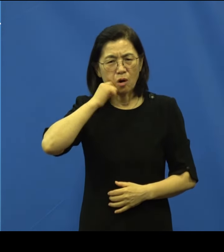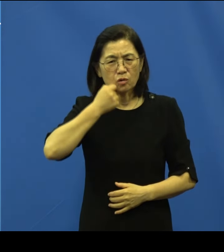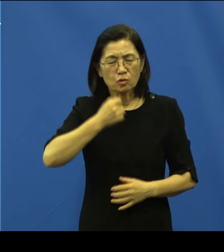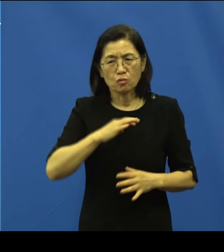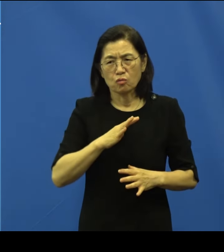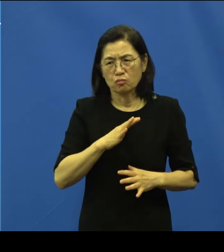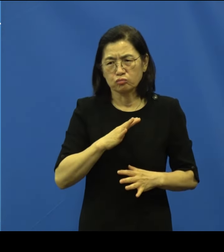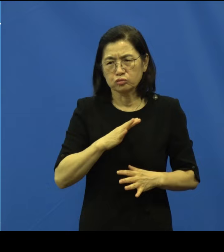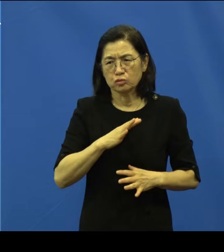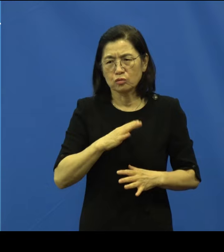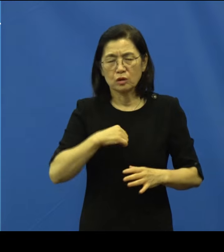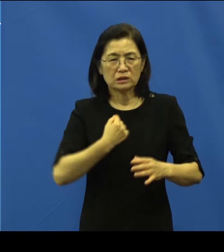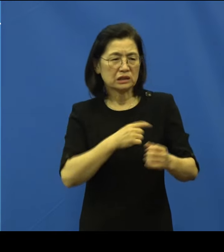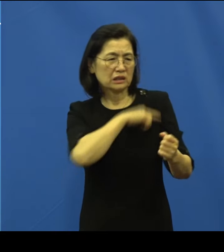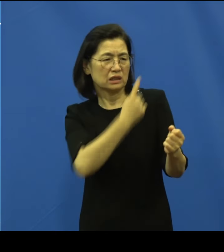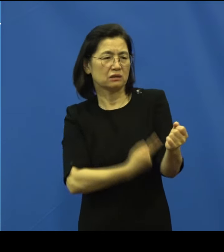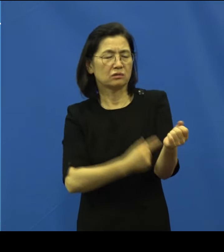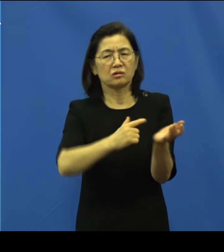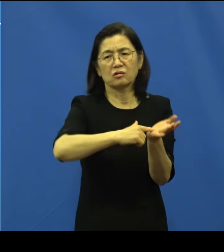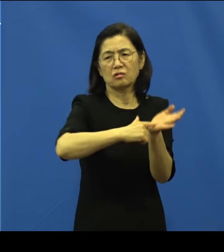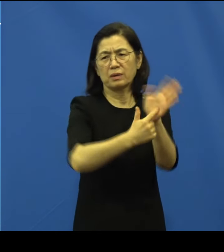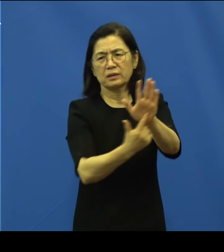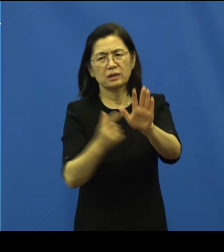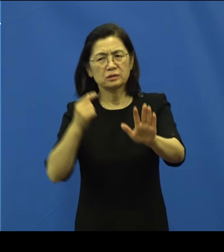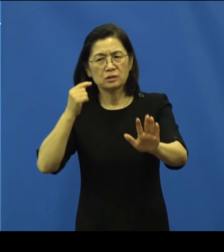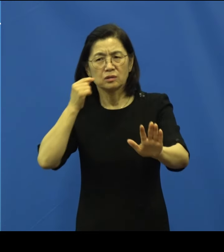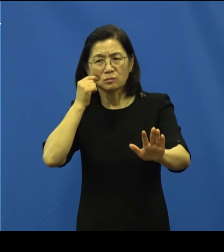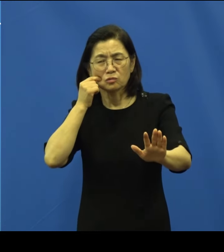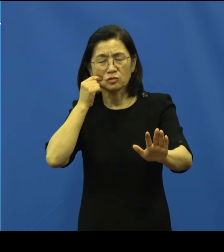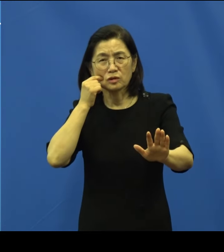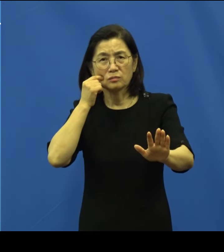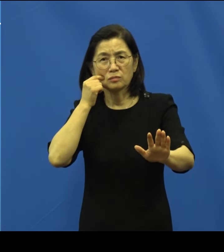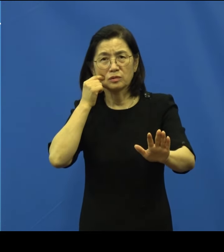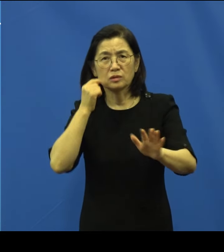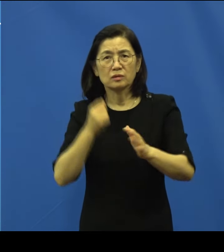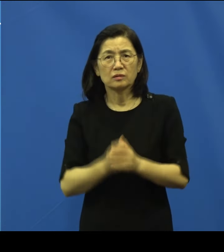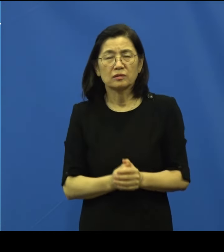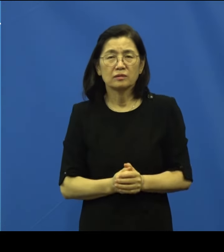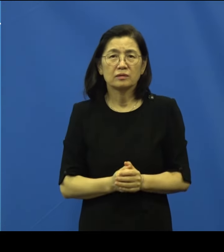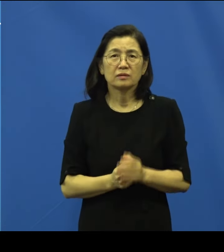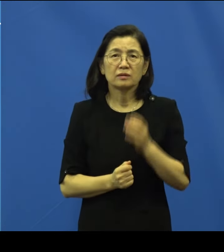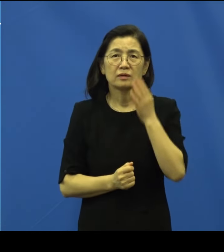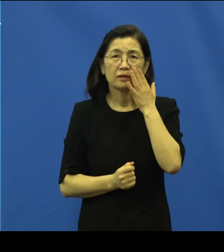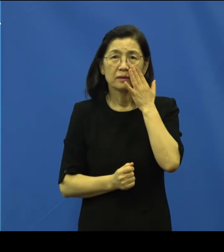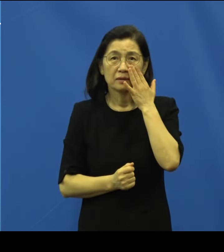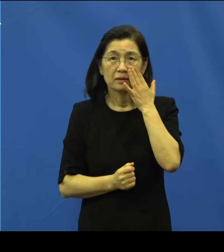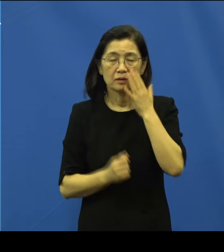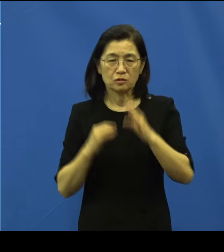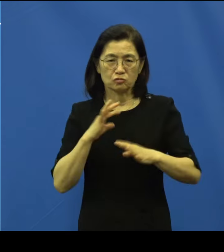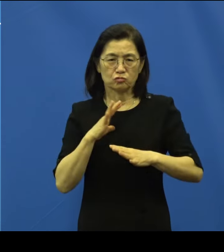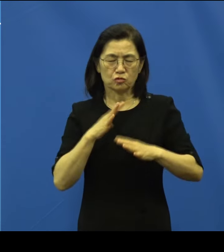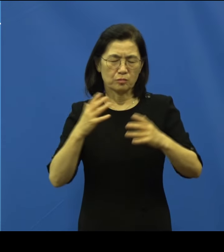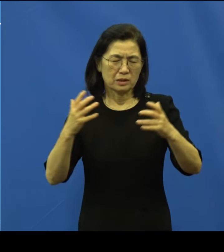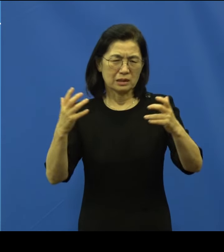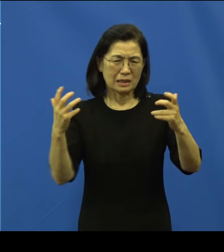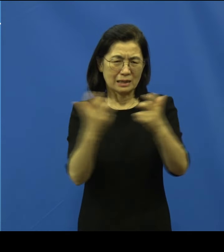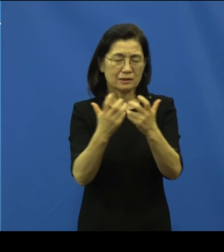실력 발휘를 할 수가 없어요. 굉장한 실력이 있는데 실력 아무 의미 없어요. 공부하고 경험한 게 아무 소용이 없어요. 두려움이 찾아오고.